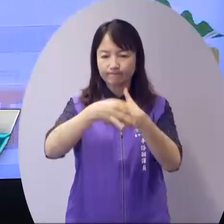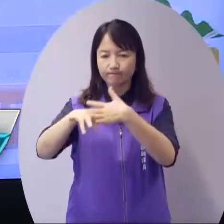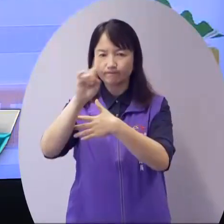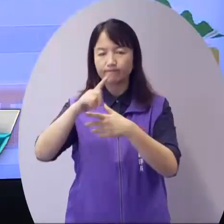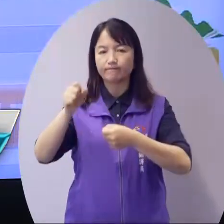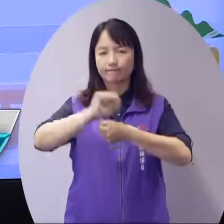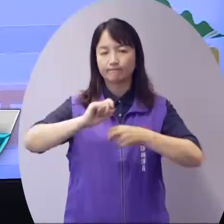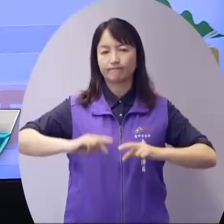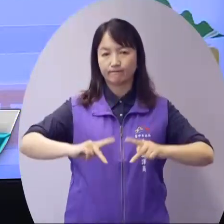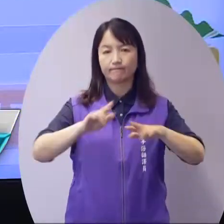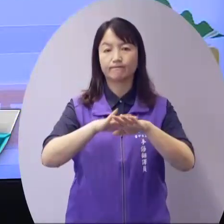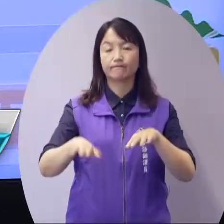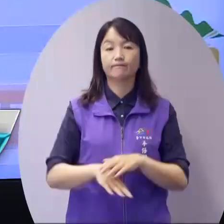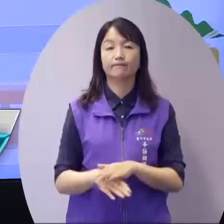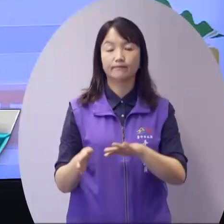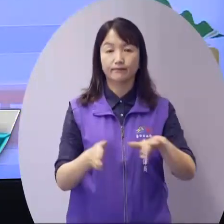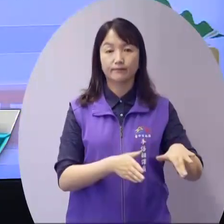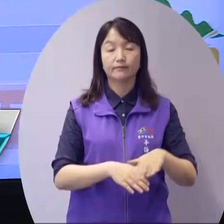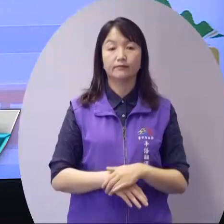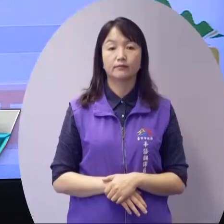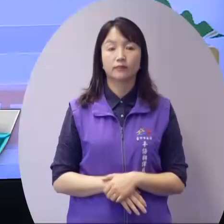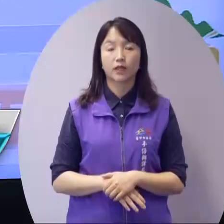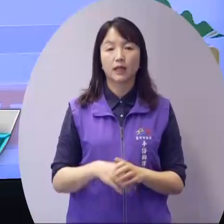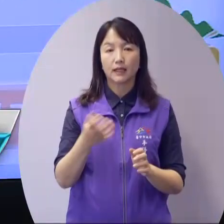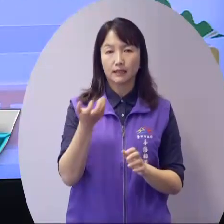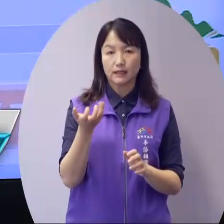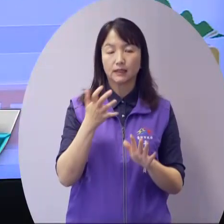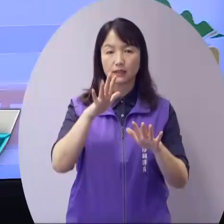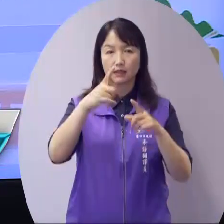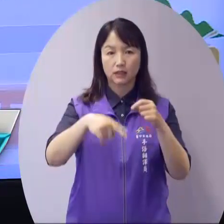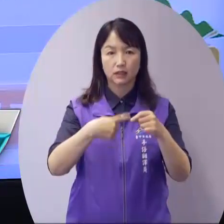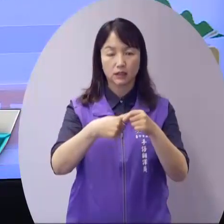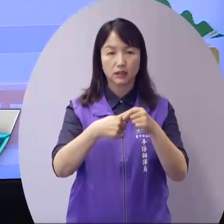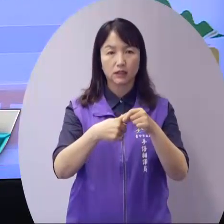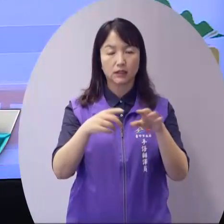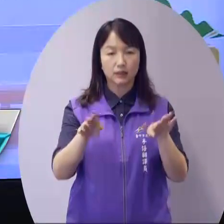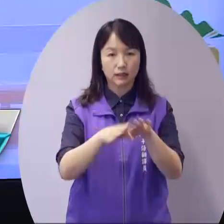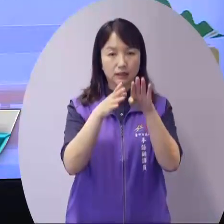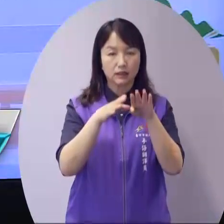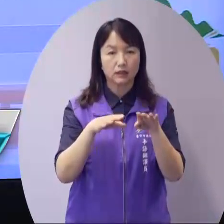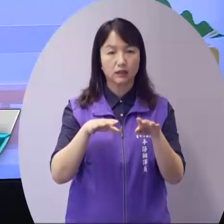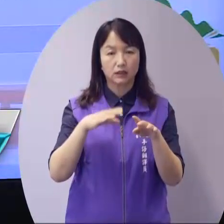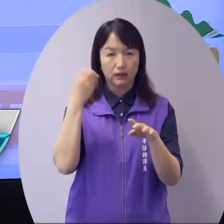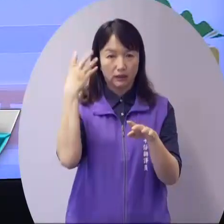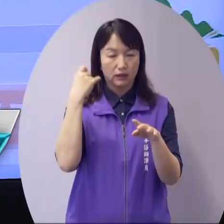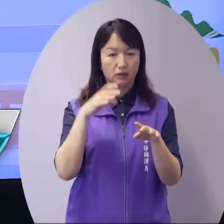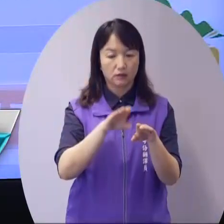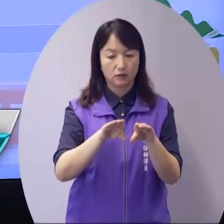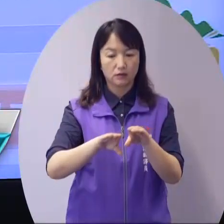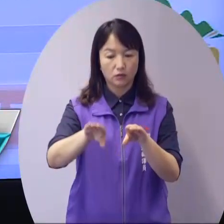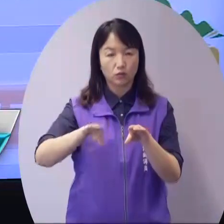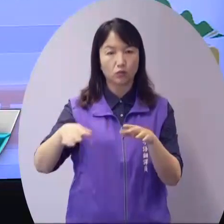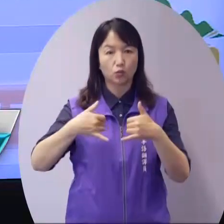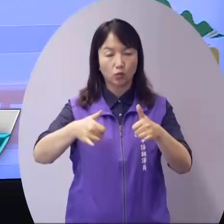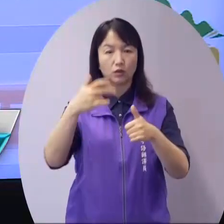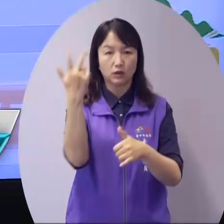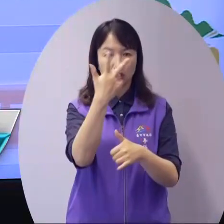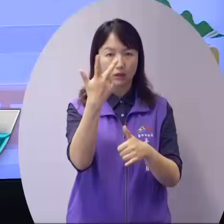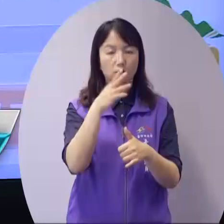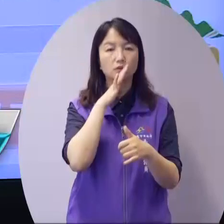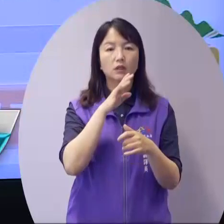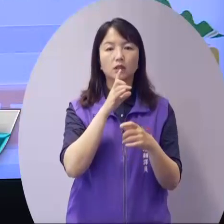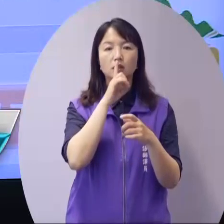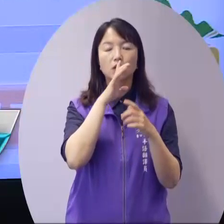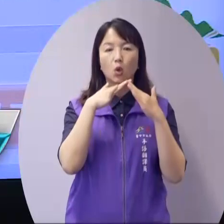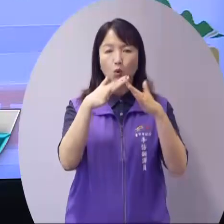一页。那当然诚如今年在上线的7条路线，事实上我们就会遍布到台中市